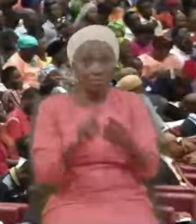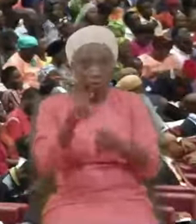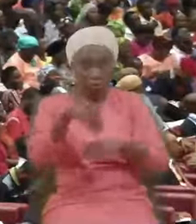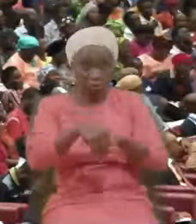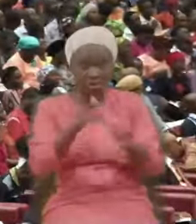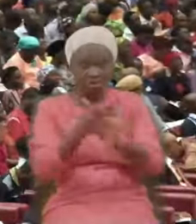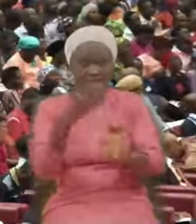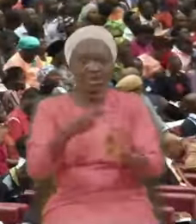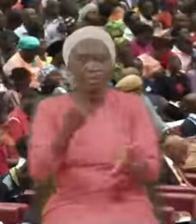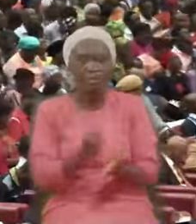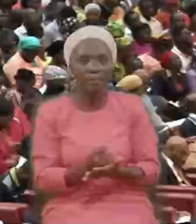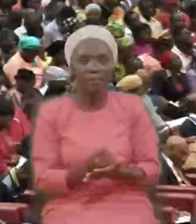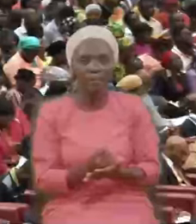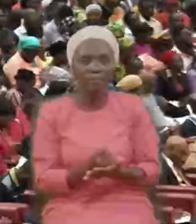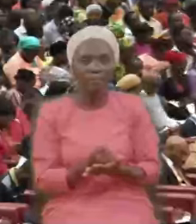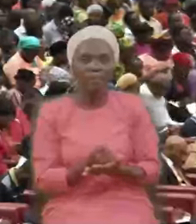ce soir, cela va arriver.